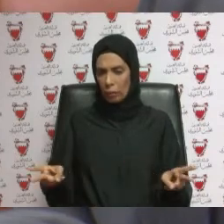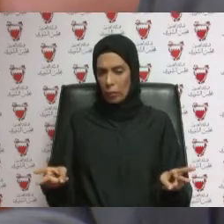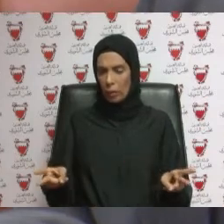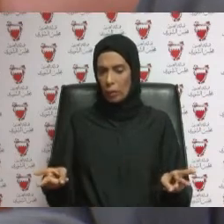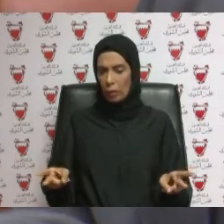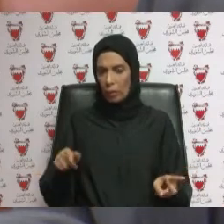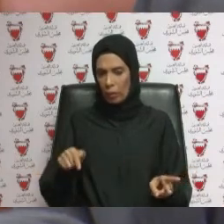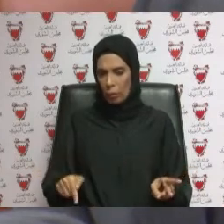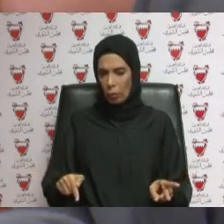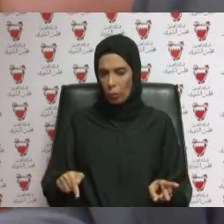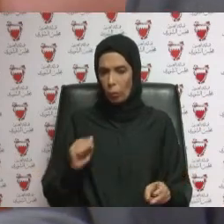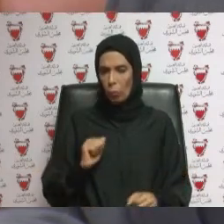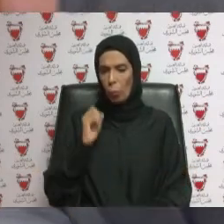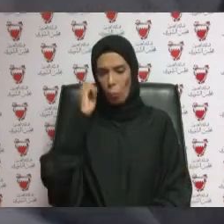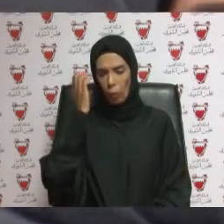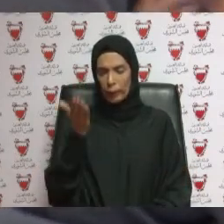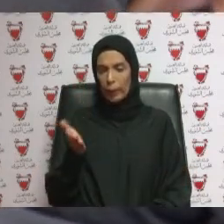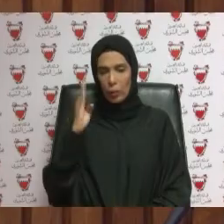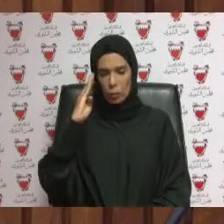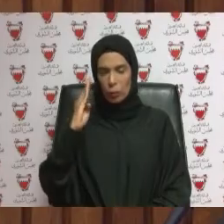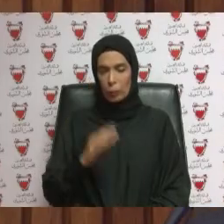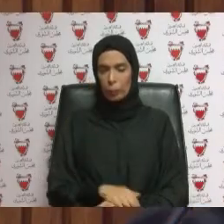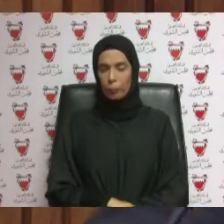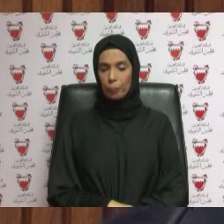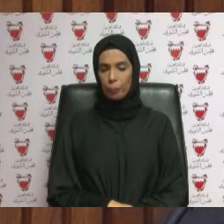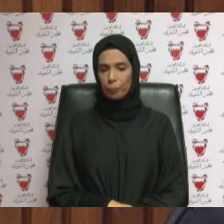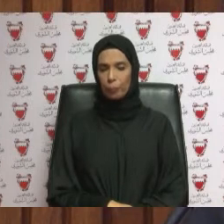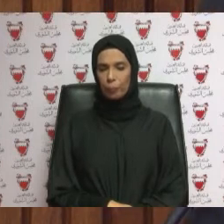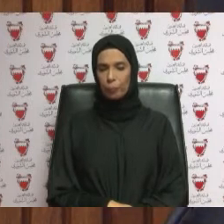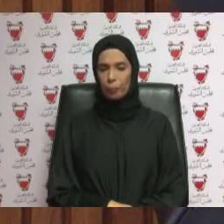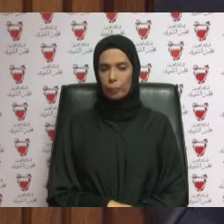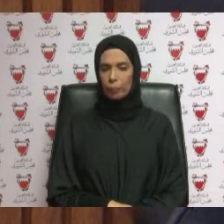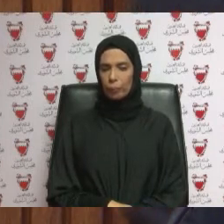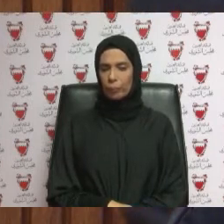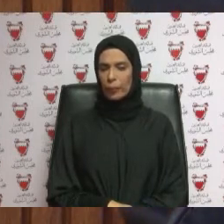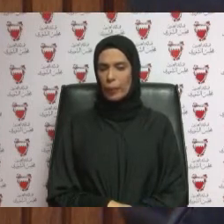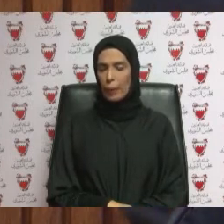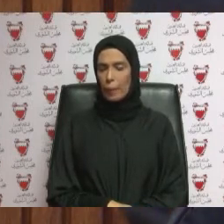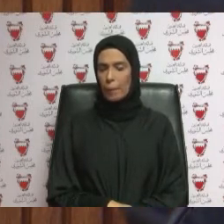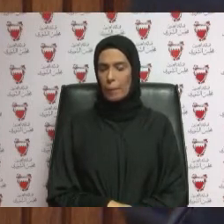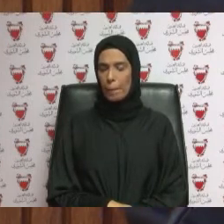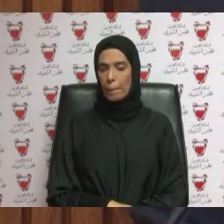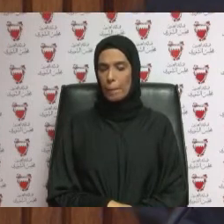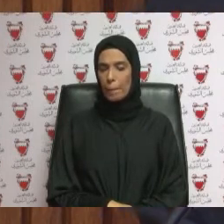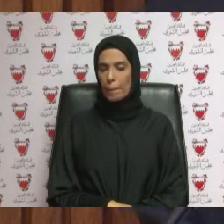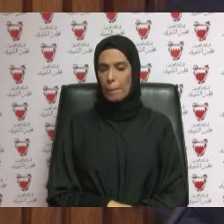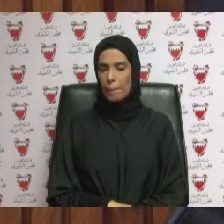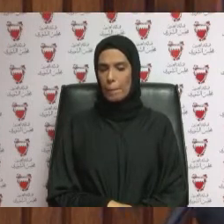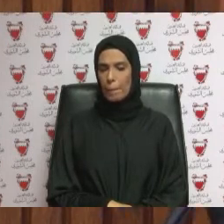بالإجماع على هذا المقترح، وشكرا. شكرا دكتور جهاد. دكتور حمد الخزاعي تفضل.